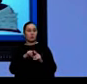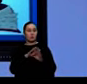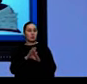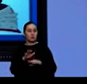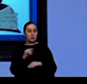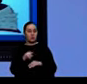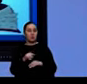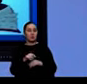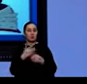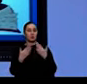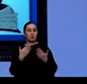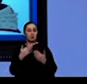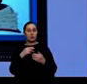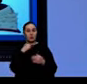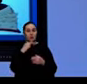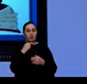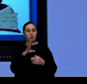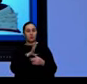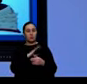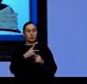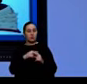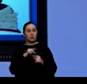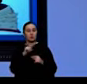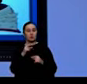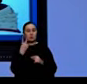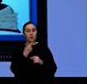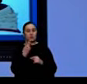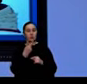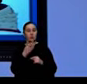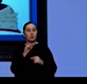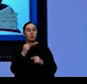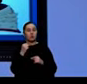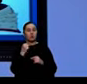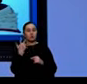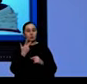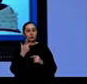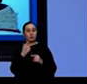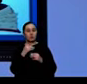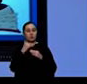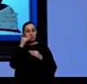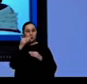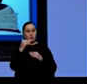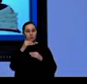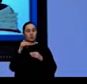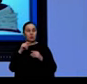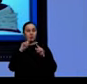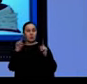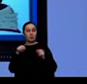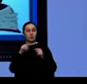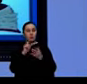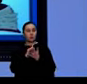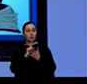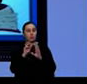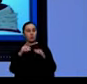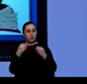bajaring. Agar e'tibor qilgan bo'lsangiz, 2-chi hamda 3-chi ustunda qavsli